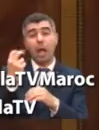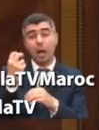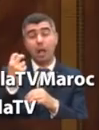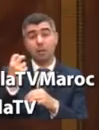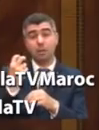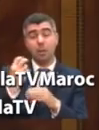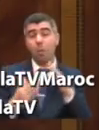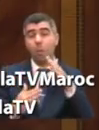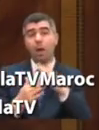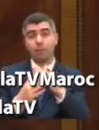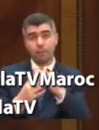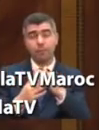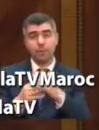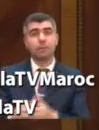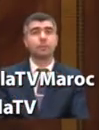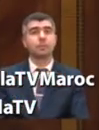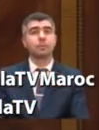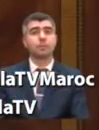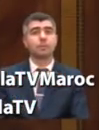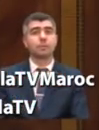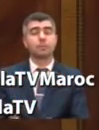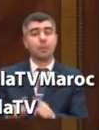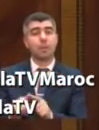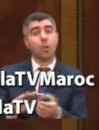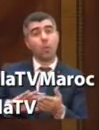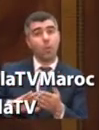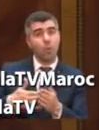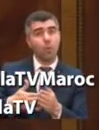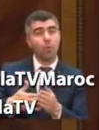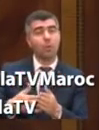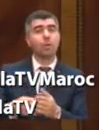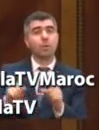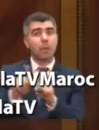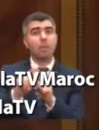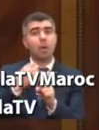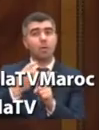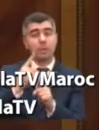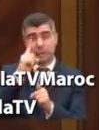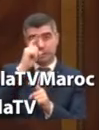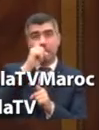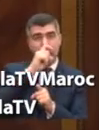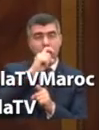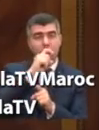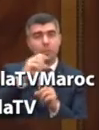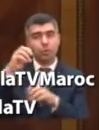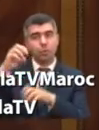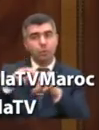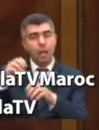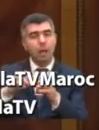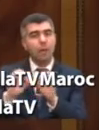الشهور هي من السطات للفوق ودكالا وهذا كلها مناطق اللي هي تقسحات لانه ما كانش فيها الانتاج اللي